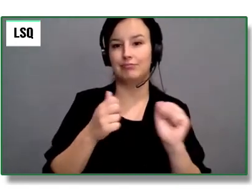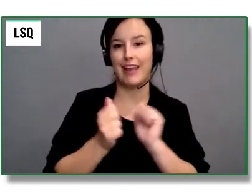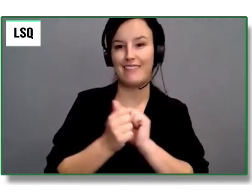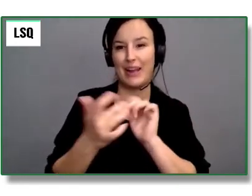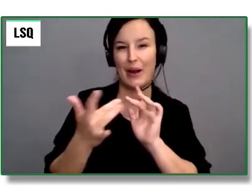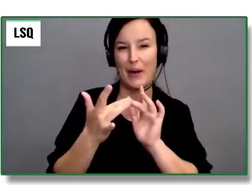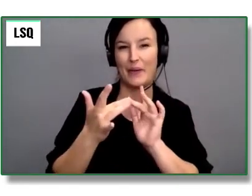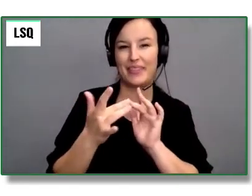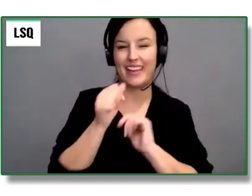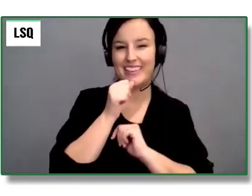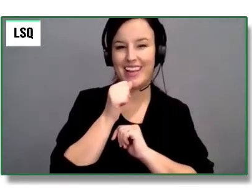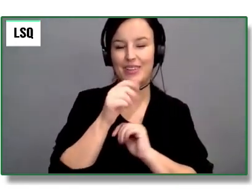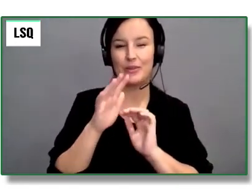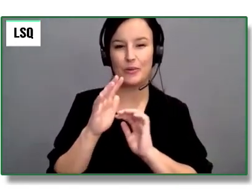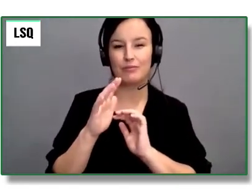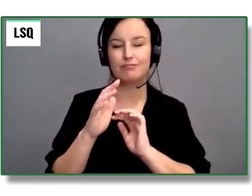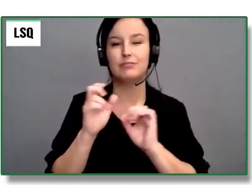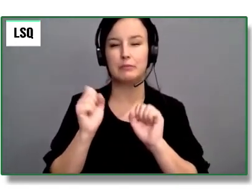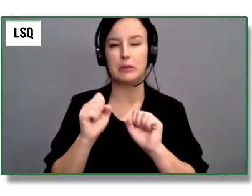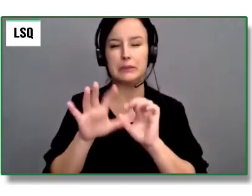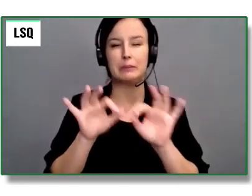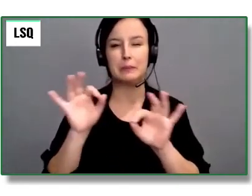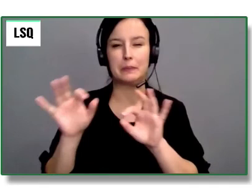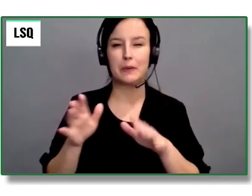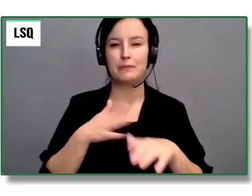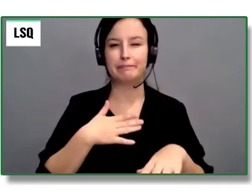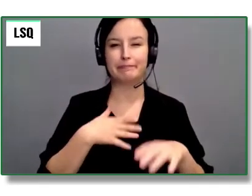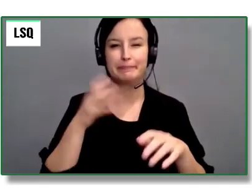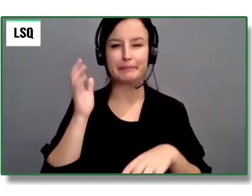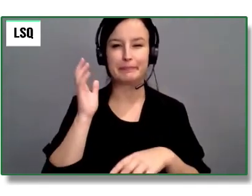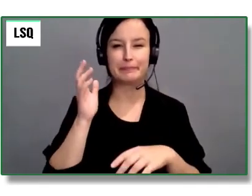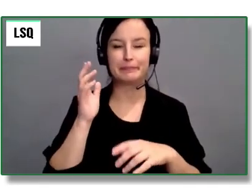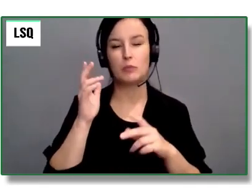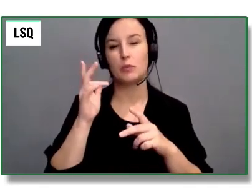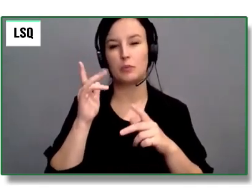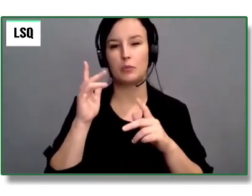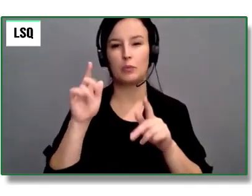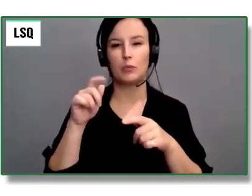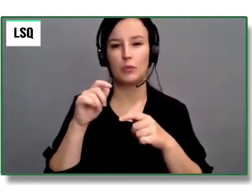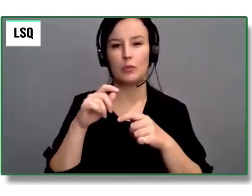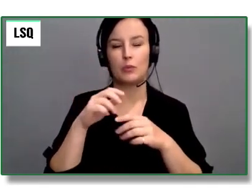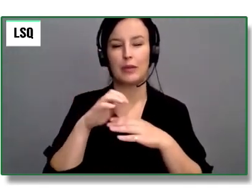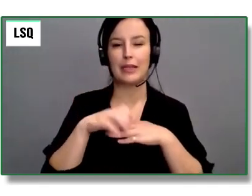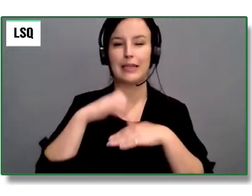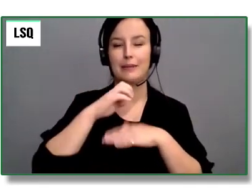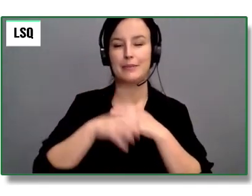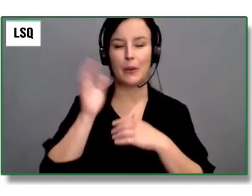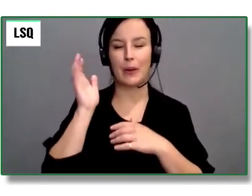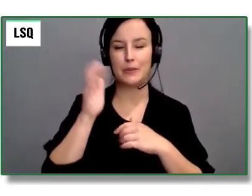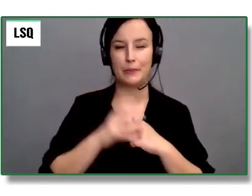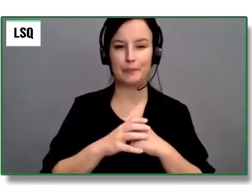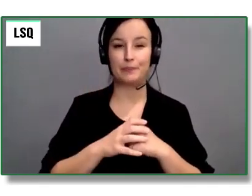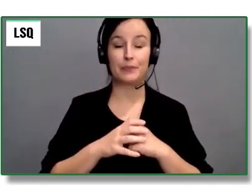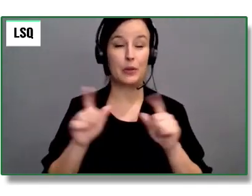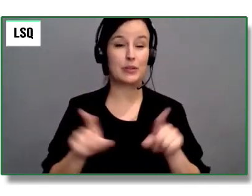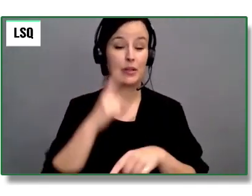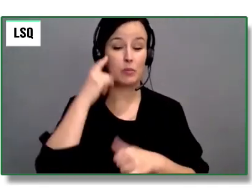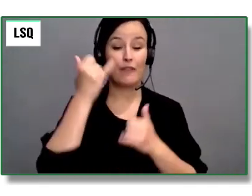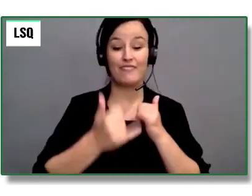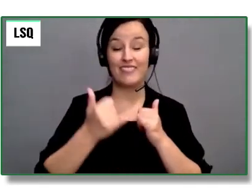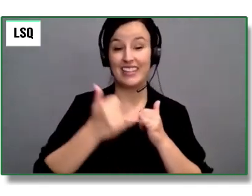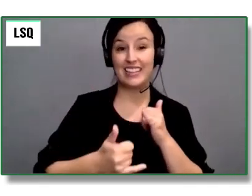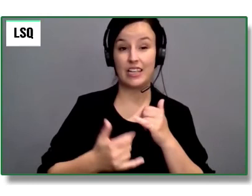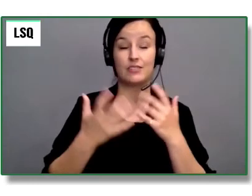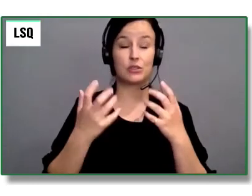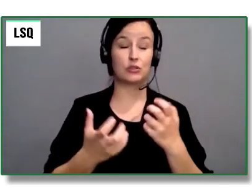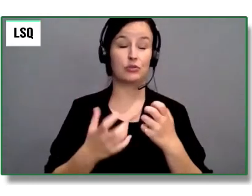montrer, vous pourrez me trouver. Pour conclure, je veux vous dire ici que